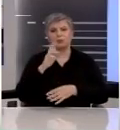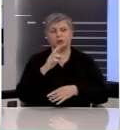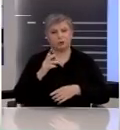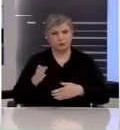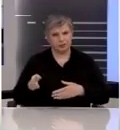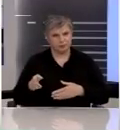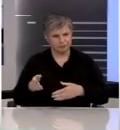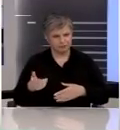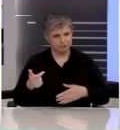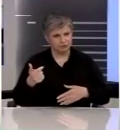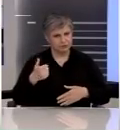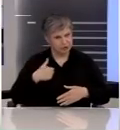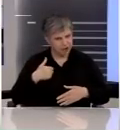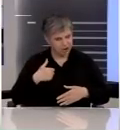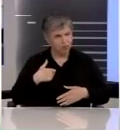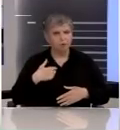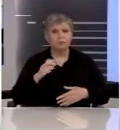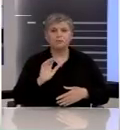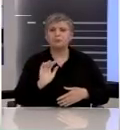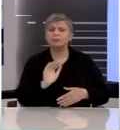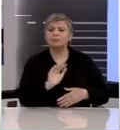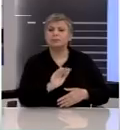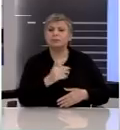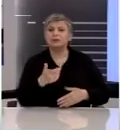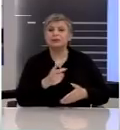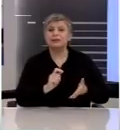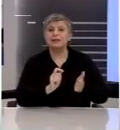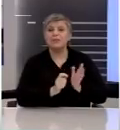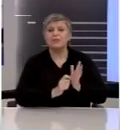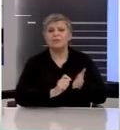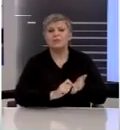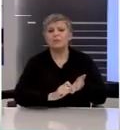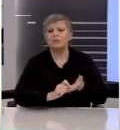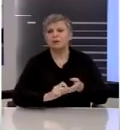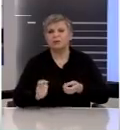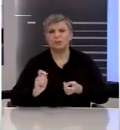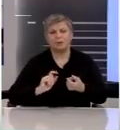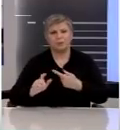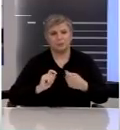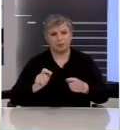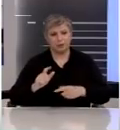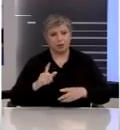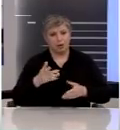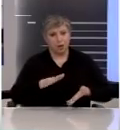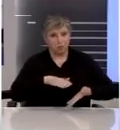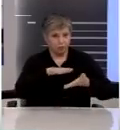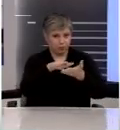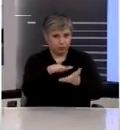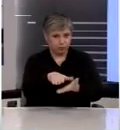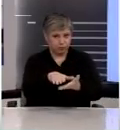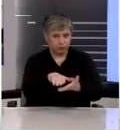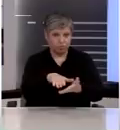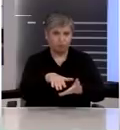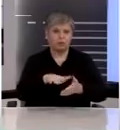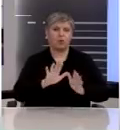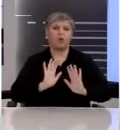Ανέτρεξα λοιπόν σε αυτά τα τηλεγραφήματα. Τα τηλεγραφήματα αυτά δεν θα τα καταθέσω στα πρακτικά, αλλά